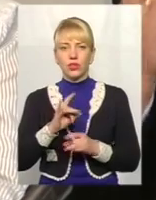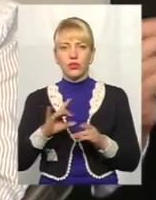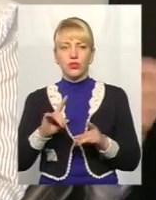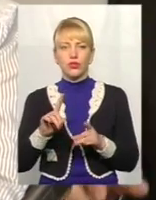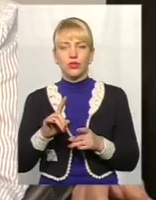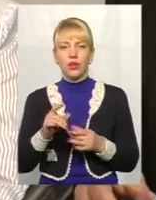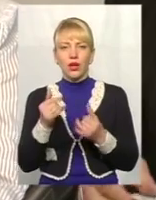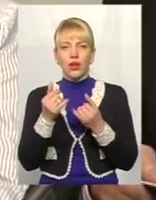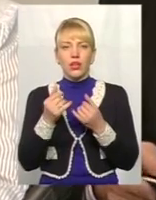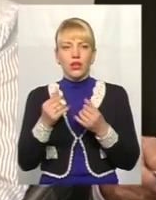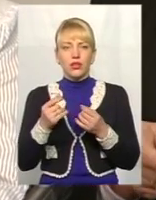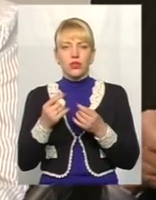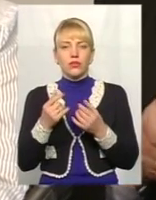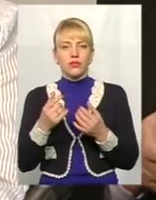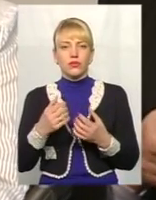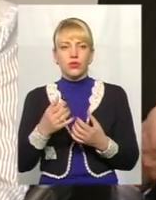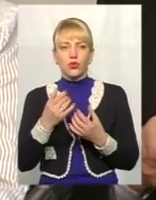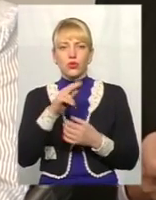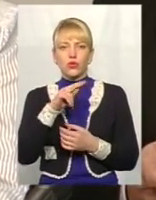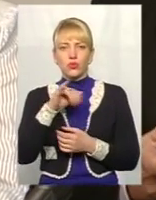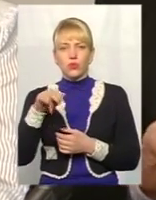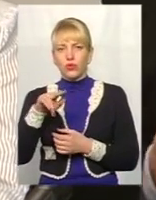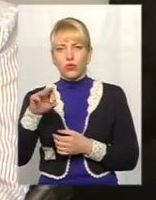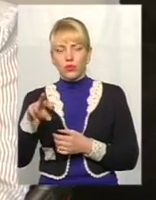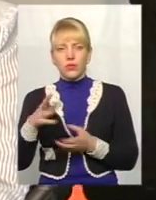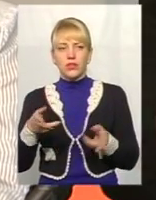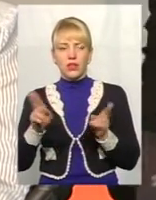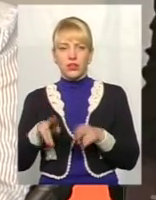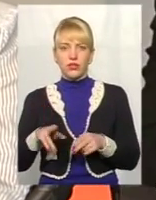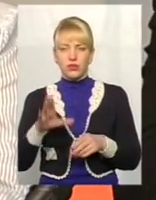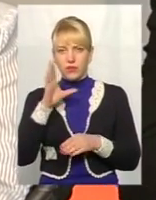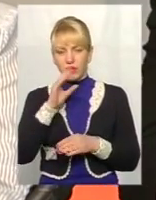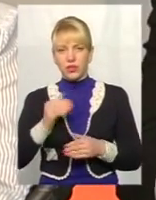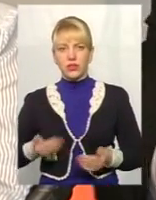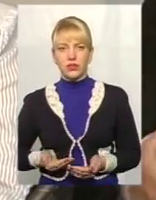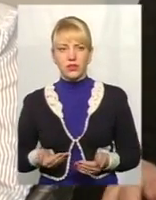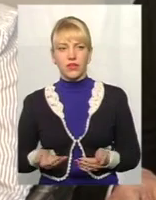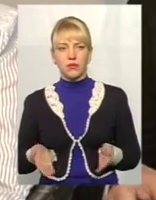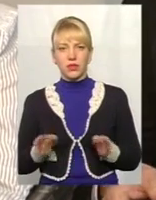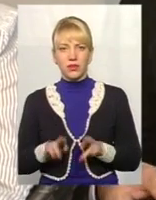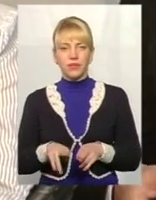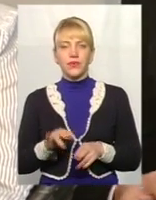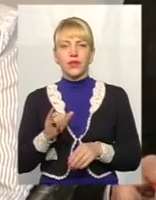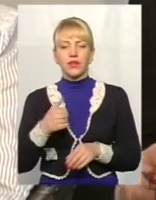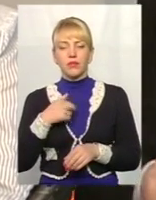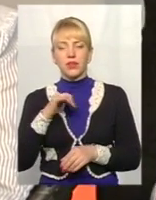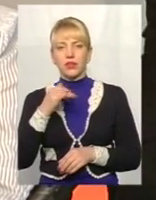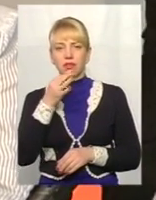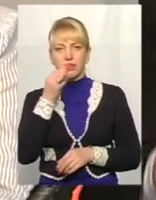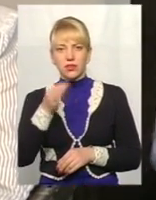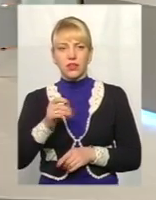чудом їм вдавалося залишитися живими. І я хотів би сказати,